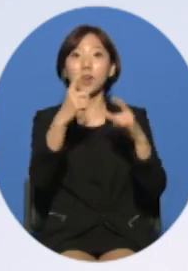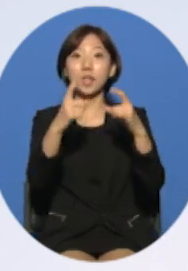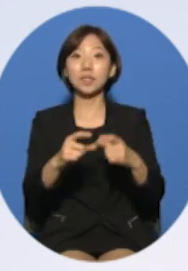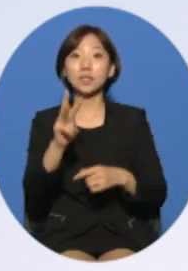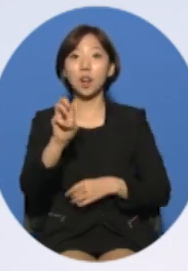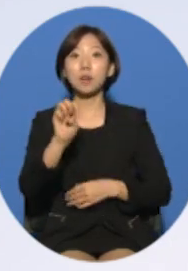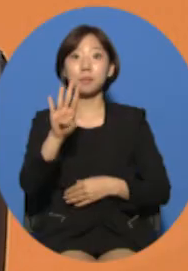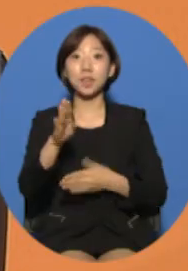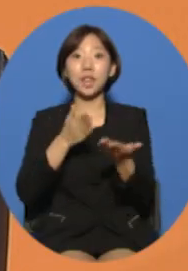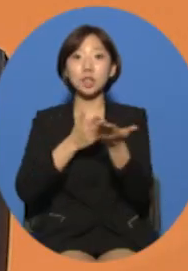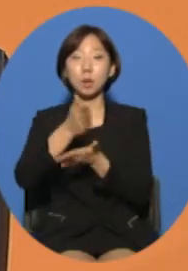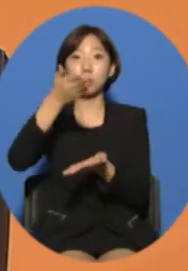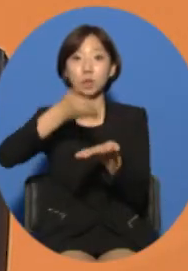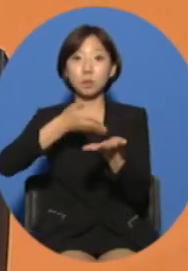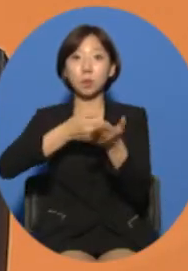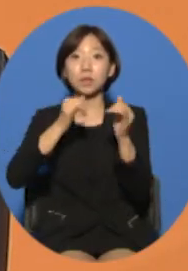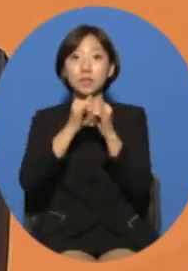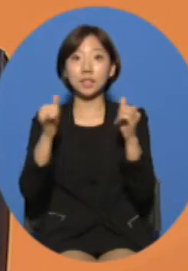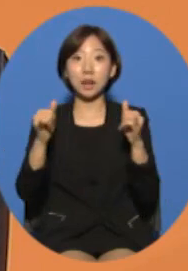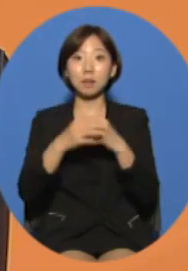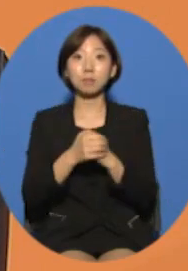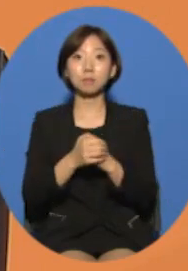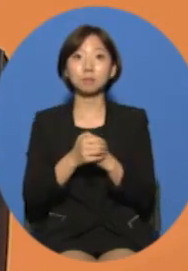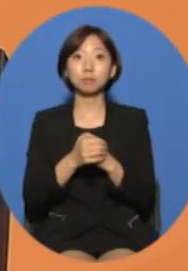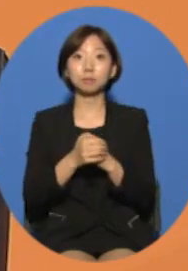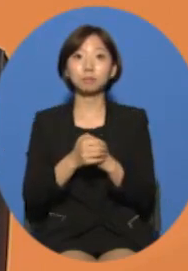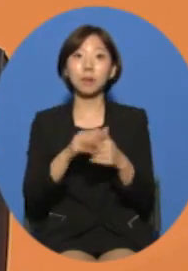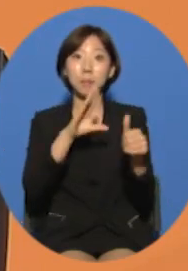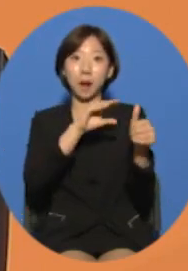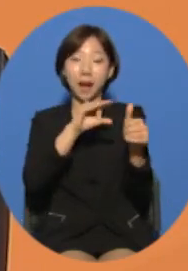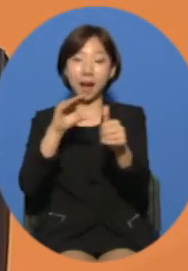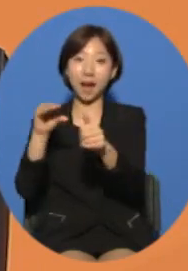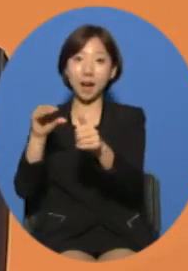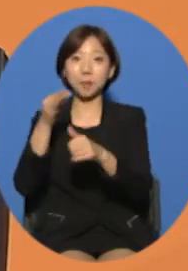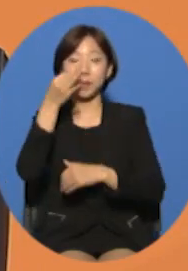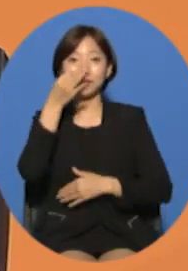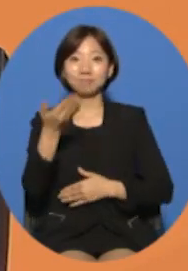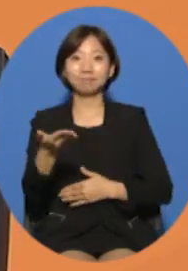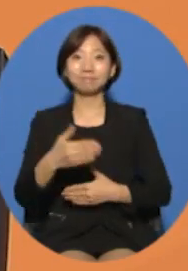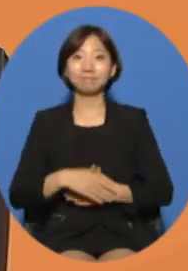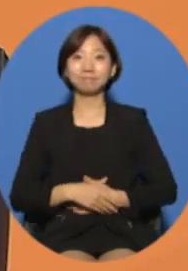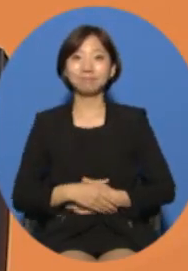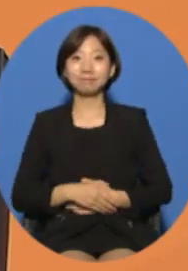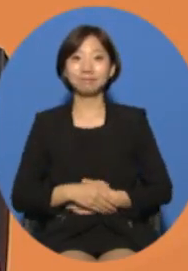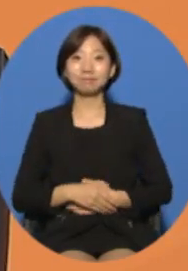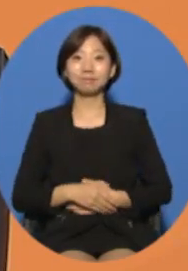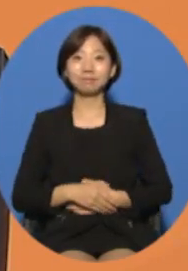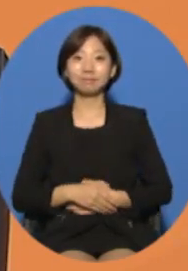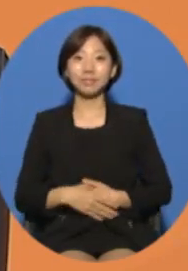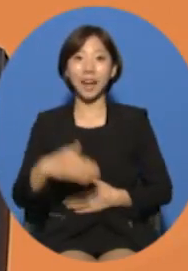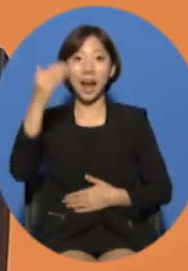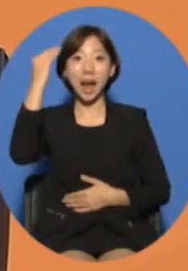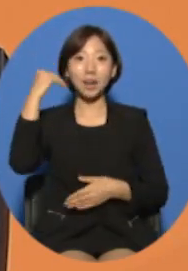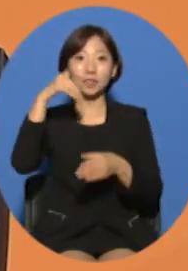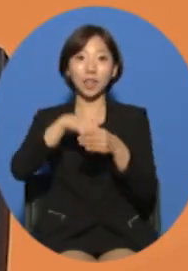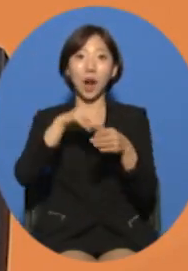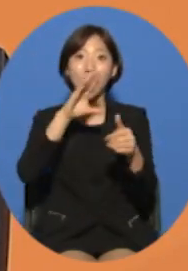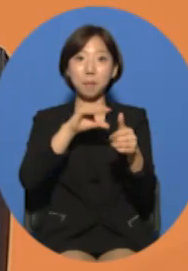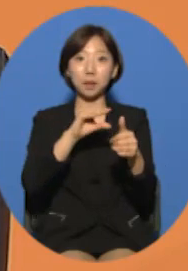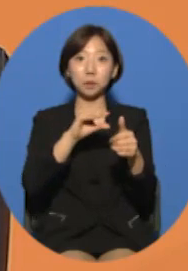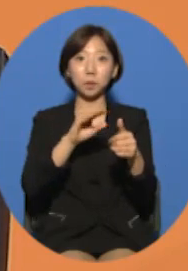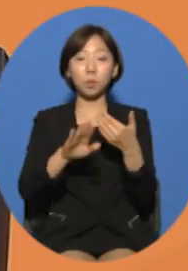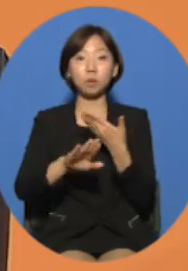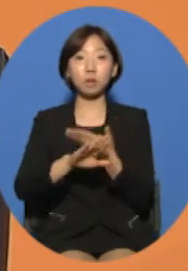있는 전문 리포터들과 투개표 현장을 생중계로 보내드릴 예정입니다. 네, 그렇습니다. 한국선거방송이 기존의